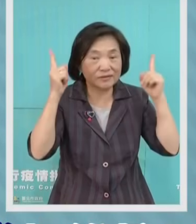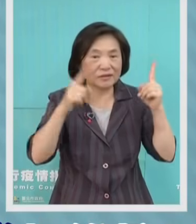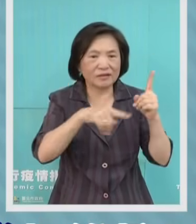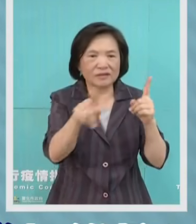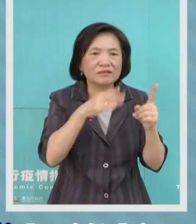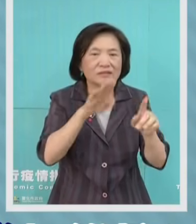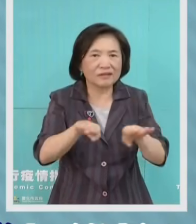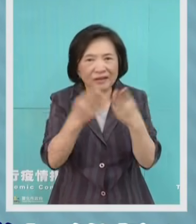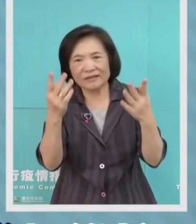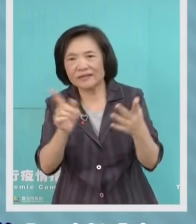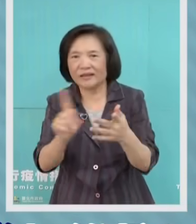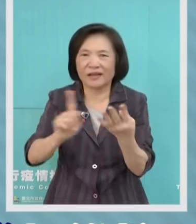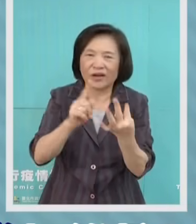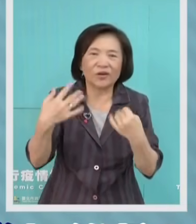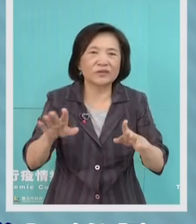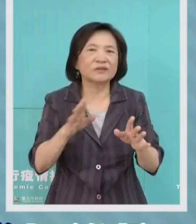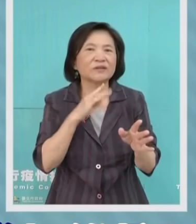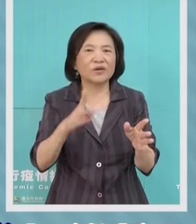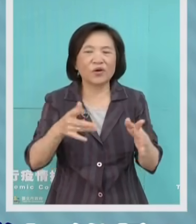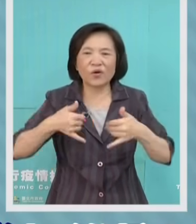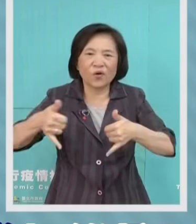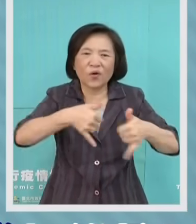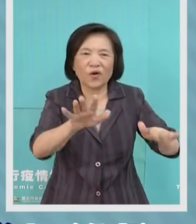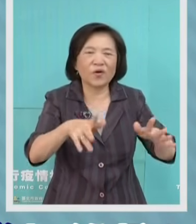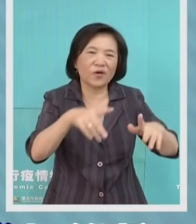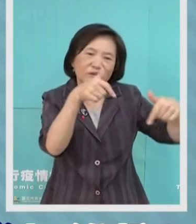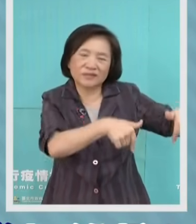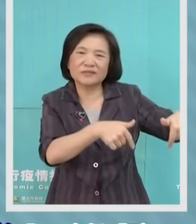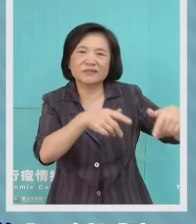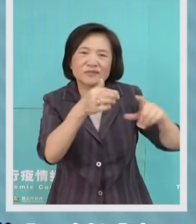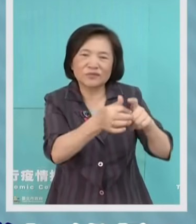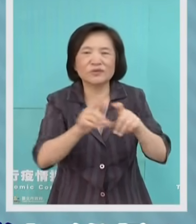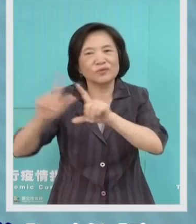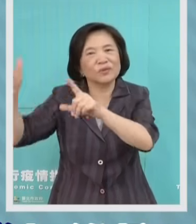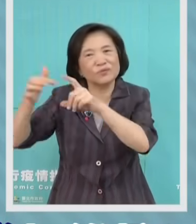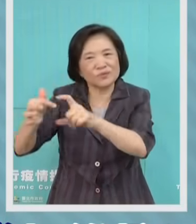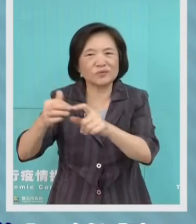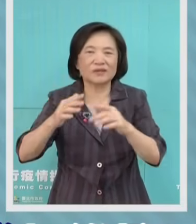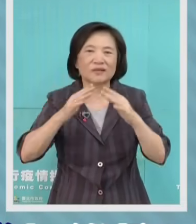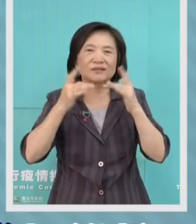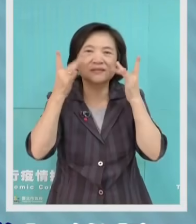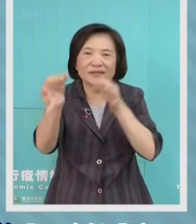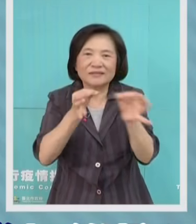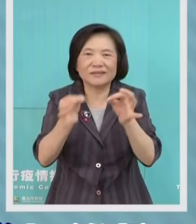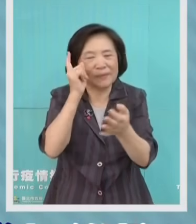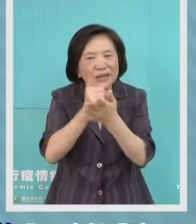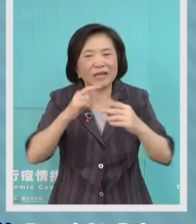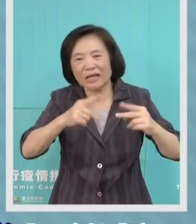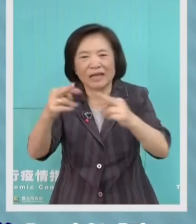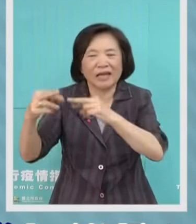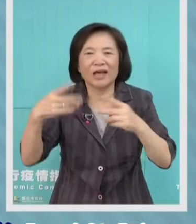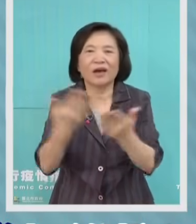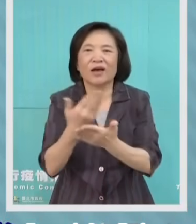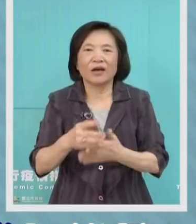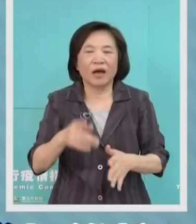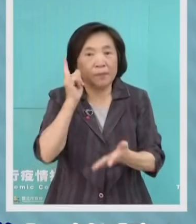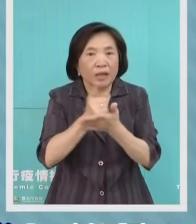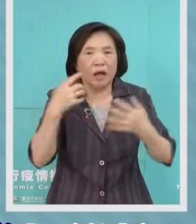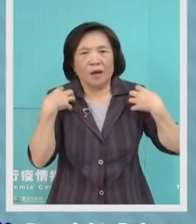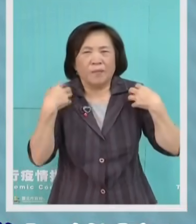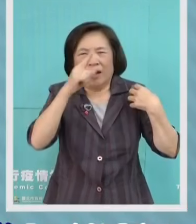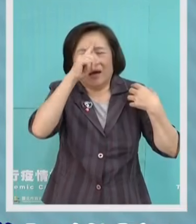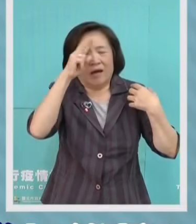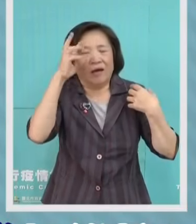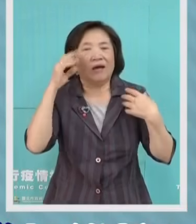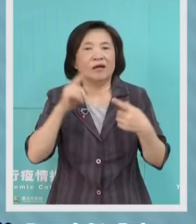开幕上线了哦，西区门路计划、东区门路计划的公宅的市场改建，每天一大堆事情，甚至你知道